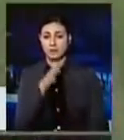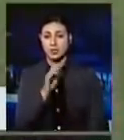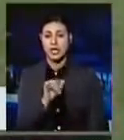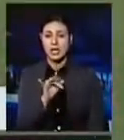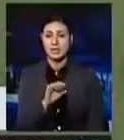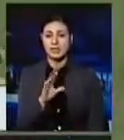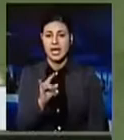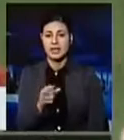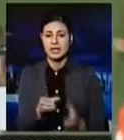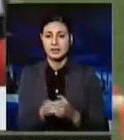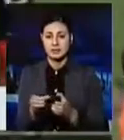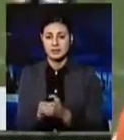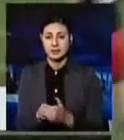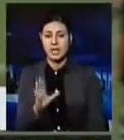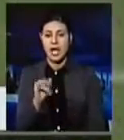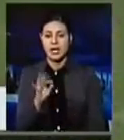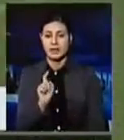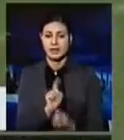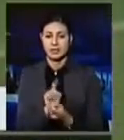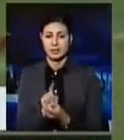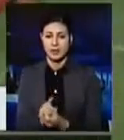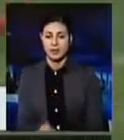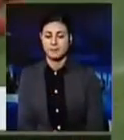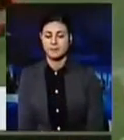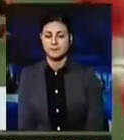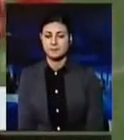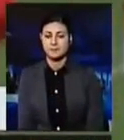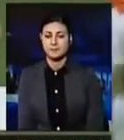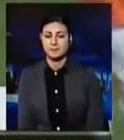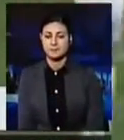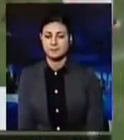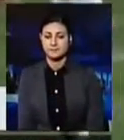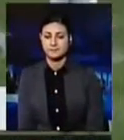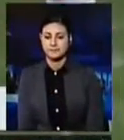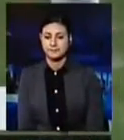არმაზი აიას არმიაკი აკადემიას ხვდება.